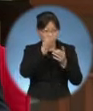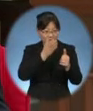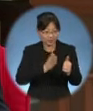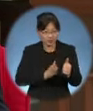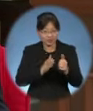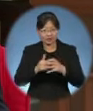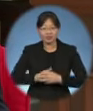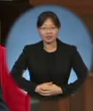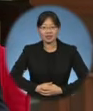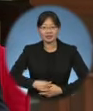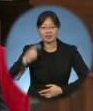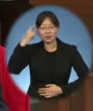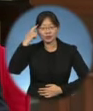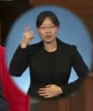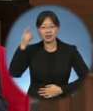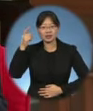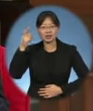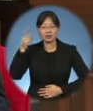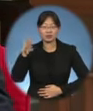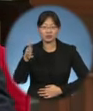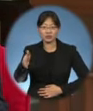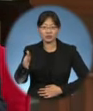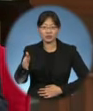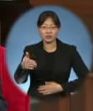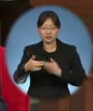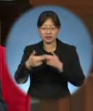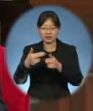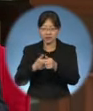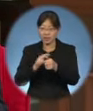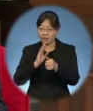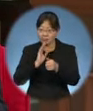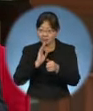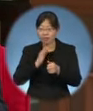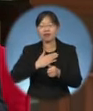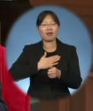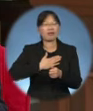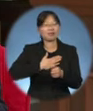네. 정신과 의사시죠? 네, 정신과를 네. 전공했고요.